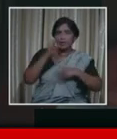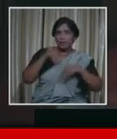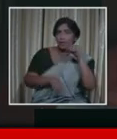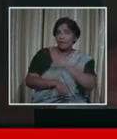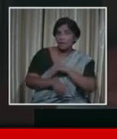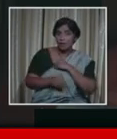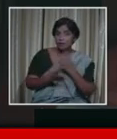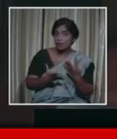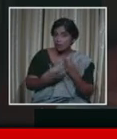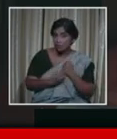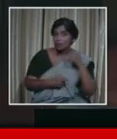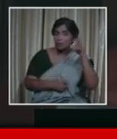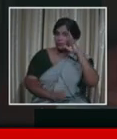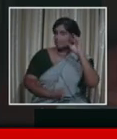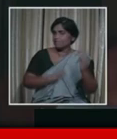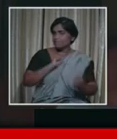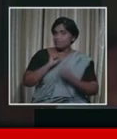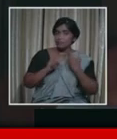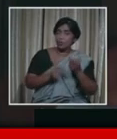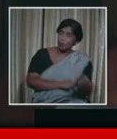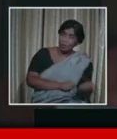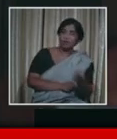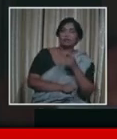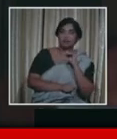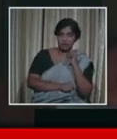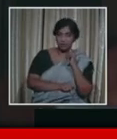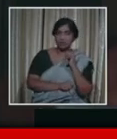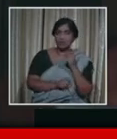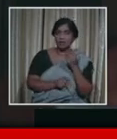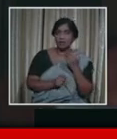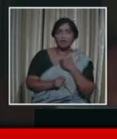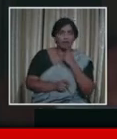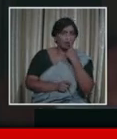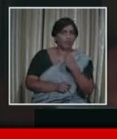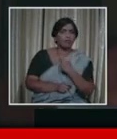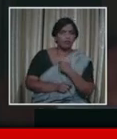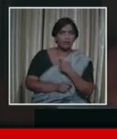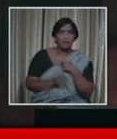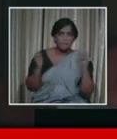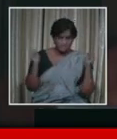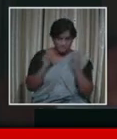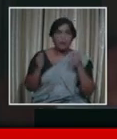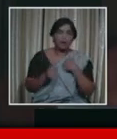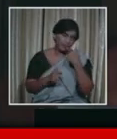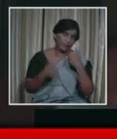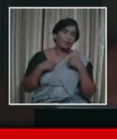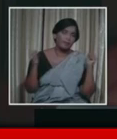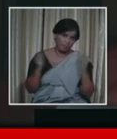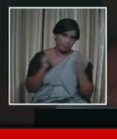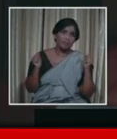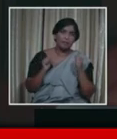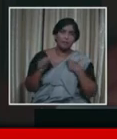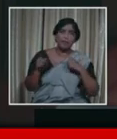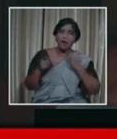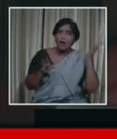giyot on taraha vela menama gahanwa. Kahana kota teh mageng kahana mama bayai tiko oh, mama bayai mangnya ini yudha keran